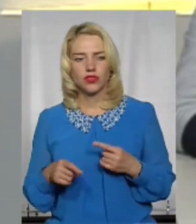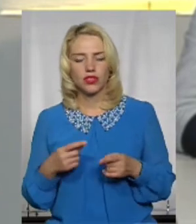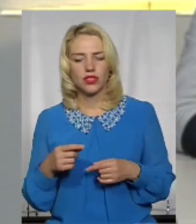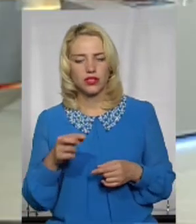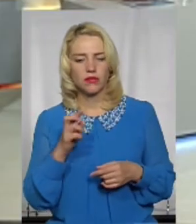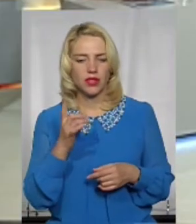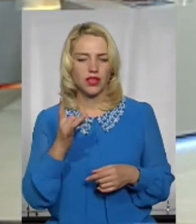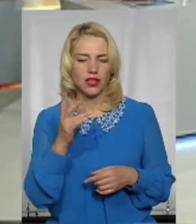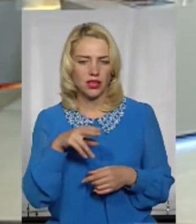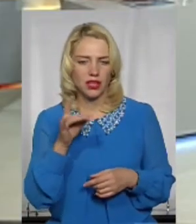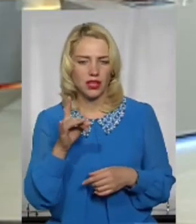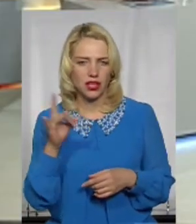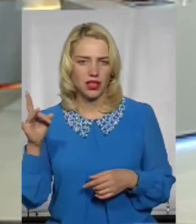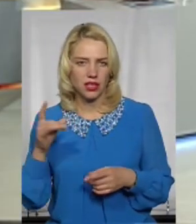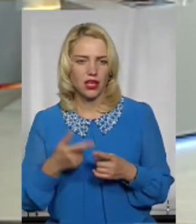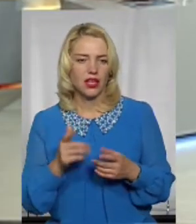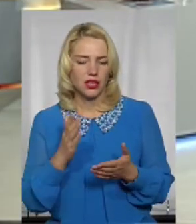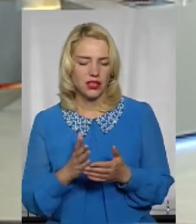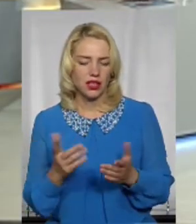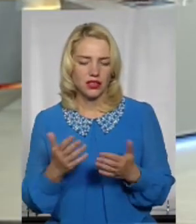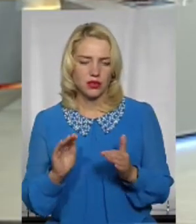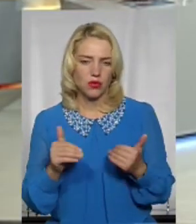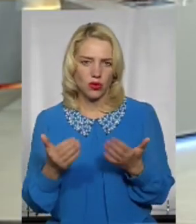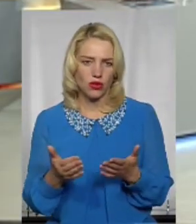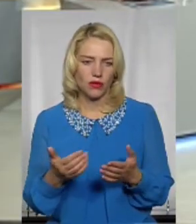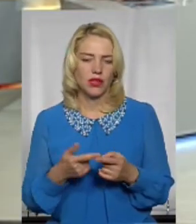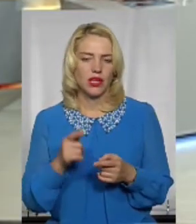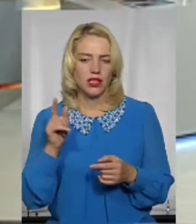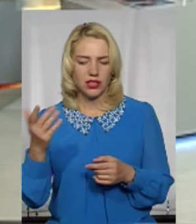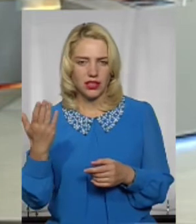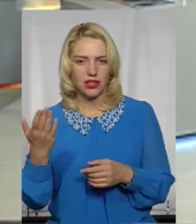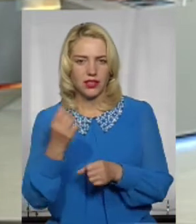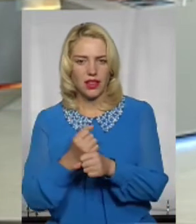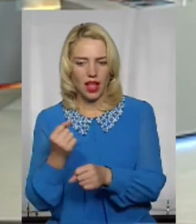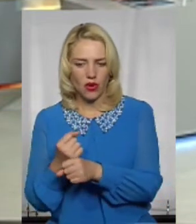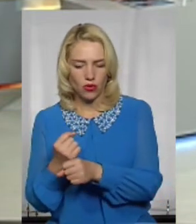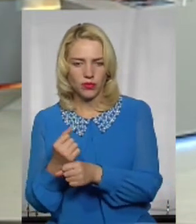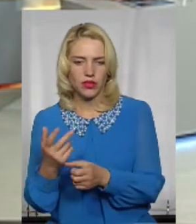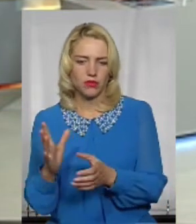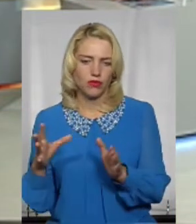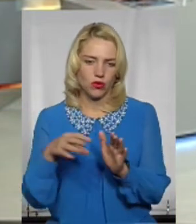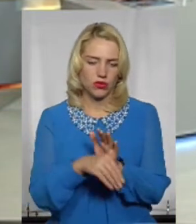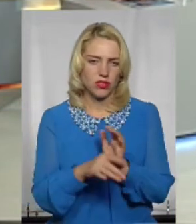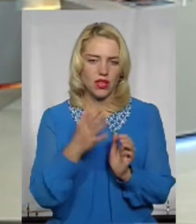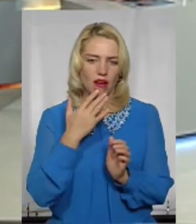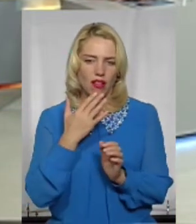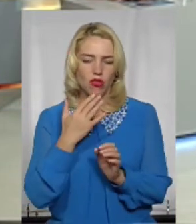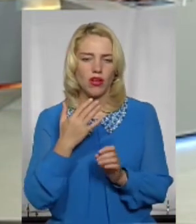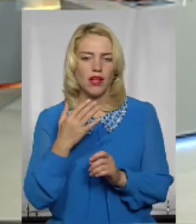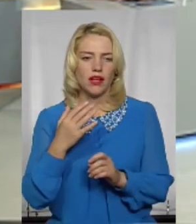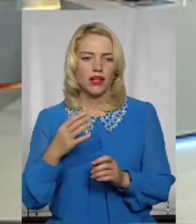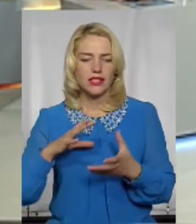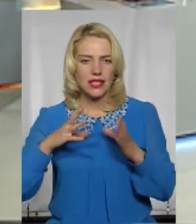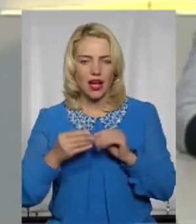є якісь пропозиції, щоб ми все-таки їхні наробки включали в загальний оцей регіональний план. Це буде дуже добре.